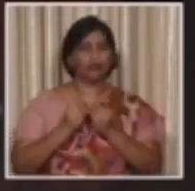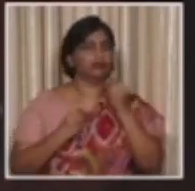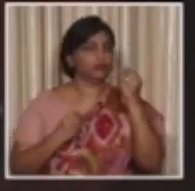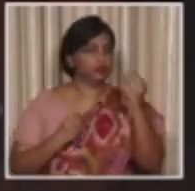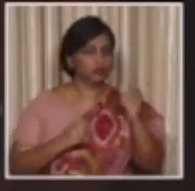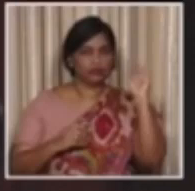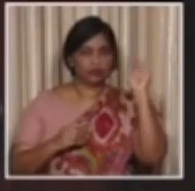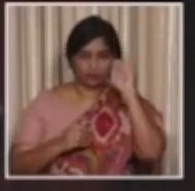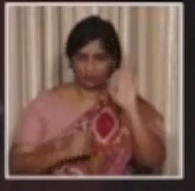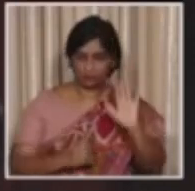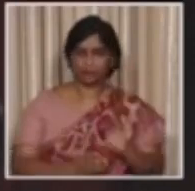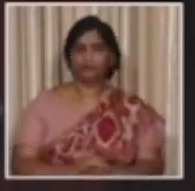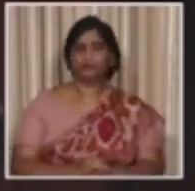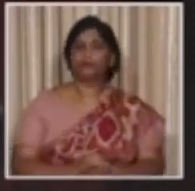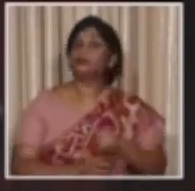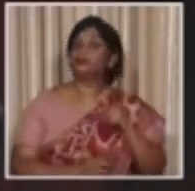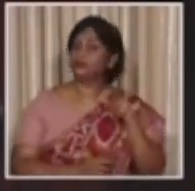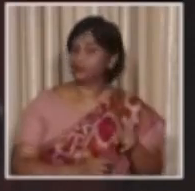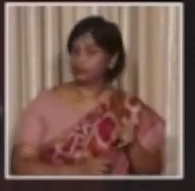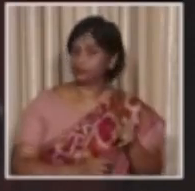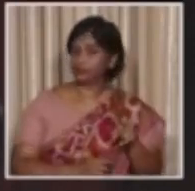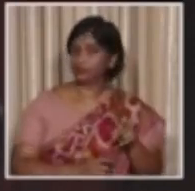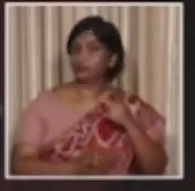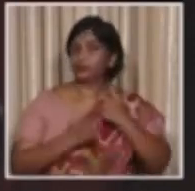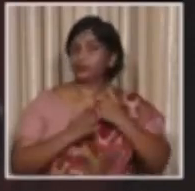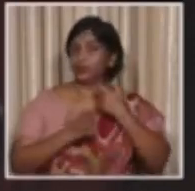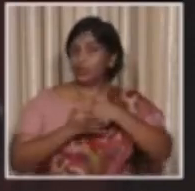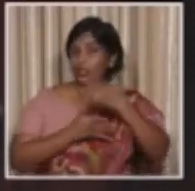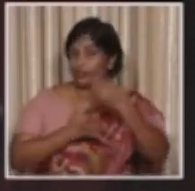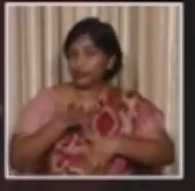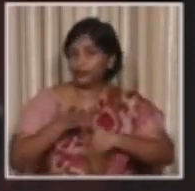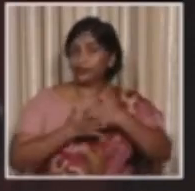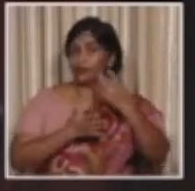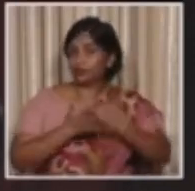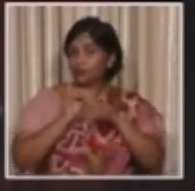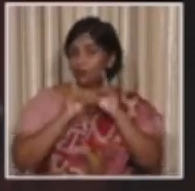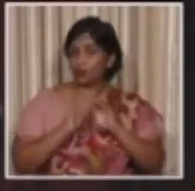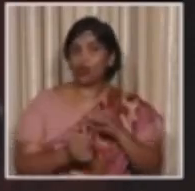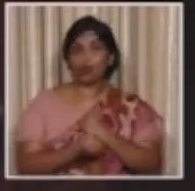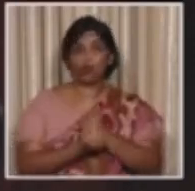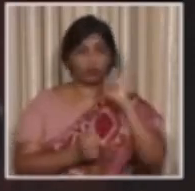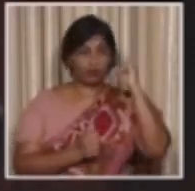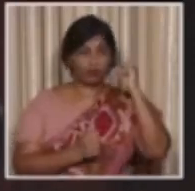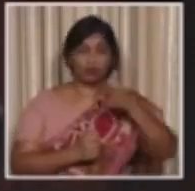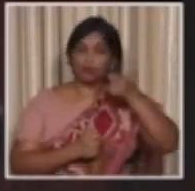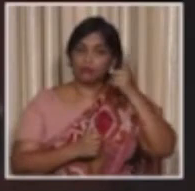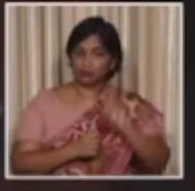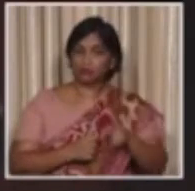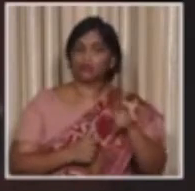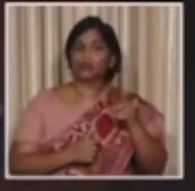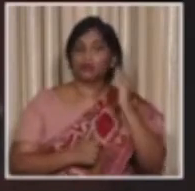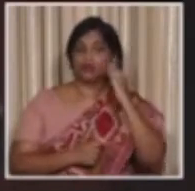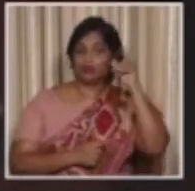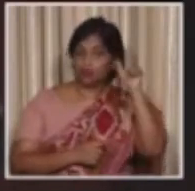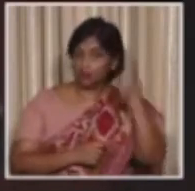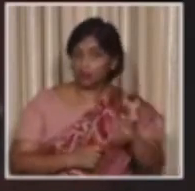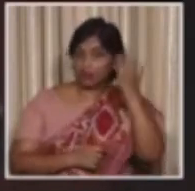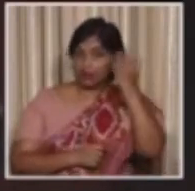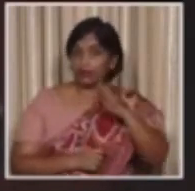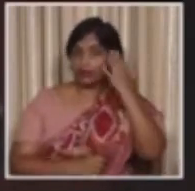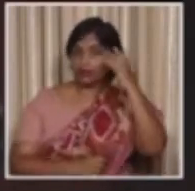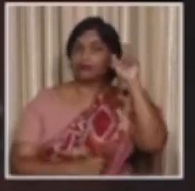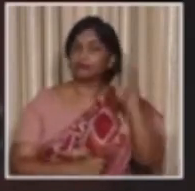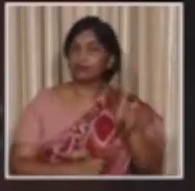බවත් වාර්තා වෙලා තියෙනවා ඒ වාර්තා අනුව පොලිස් ප්‍රතිවරයාගේ නියමේ පරිදි මේ ඒ කාන්තාව ඒ මියගිය